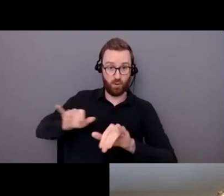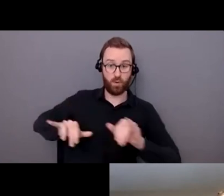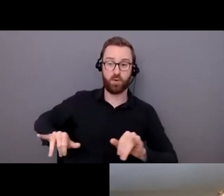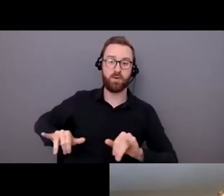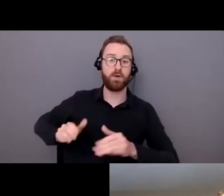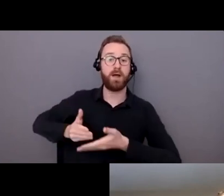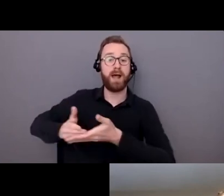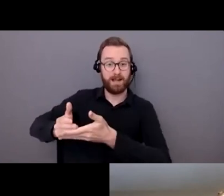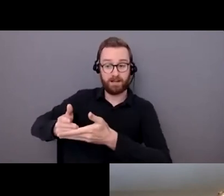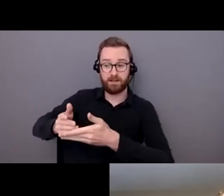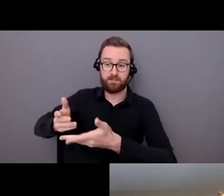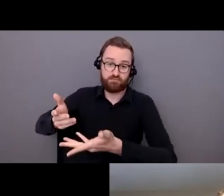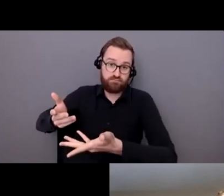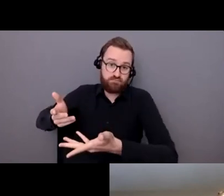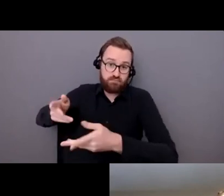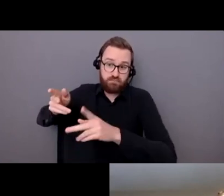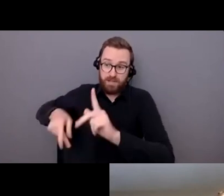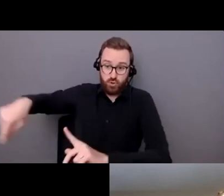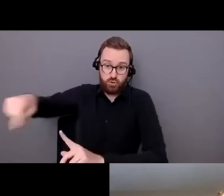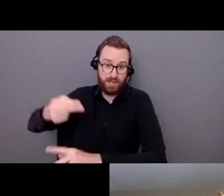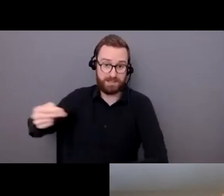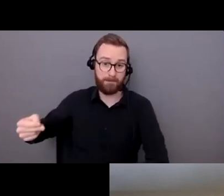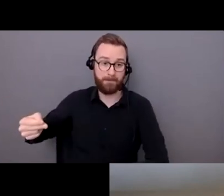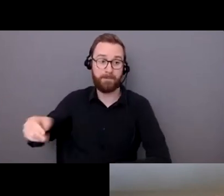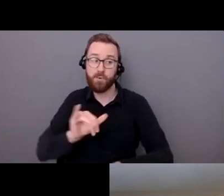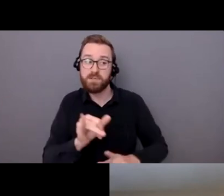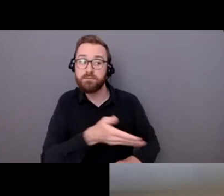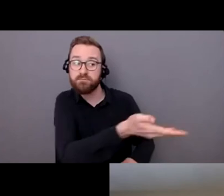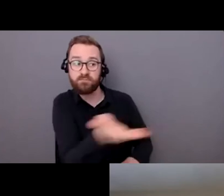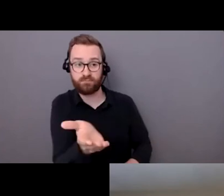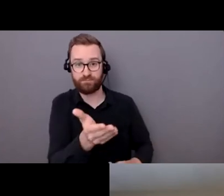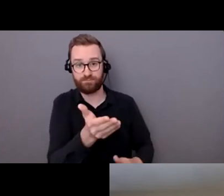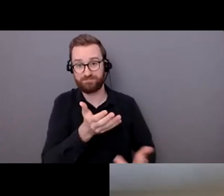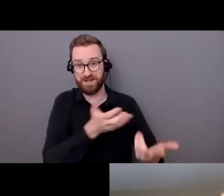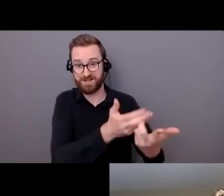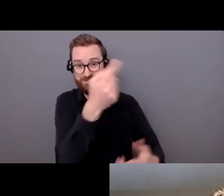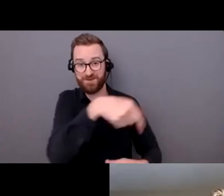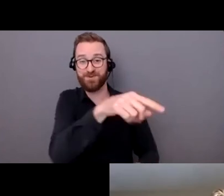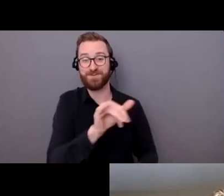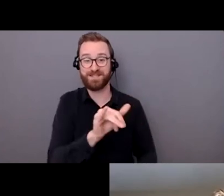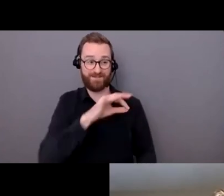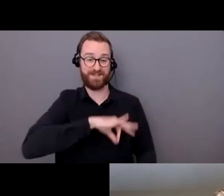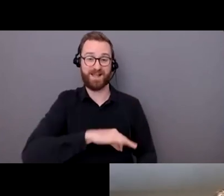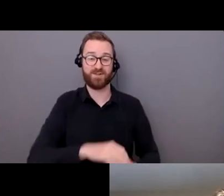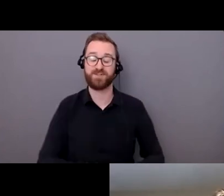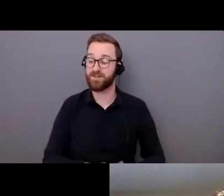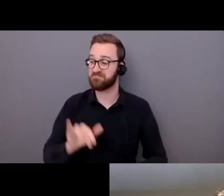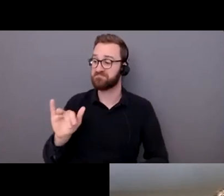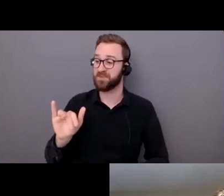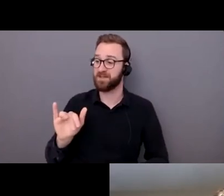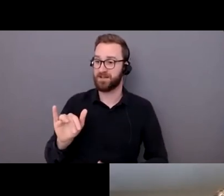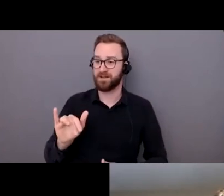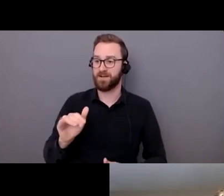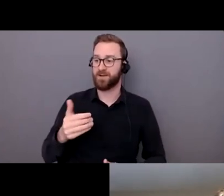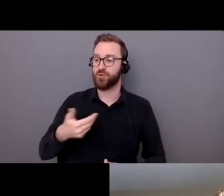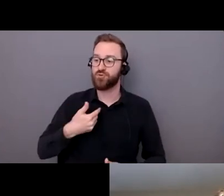société. C'est important ce que tu évoques sur... le fait que les adaptations, les accommodements puissent servir à